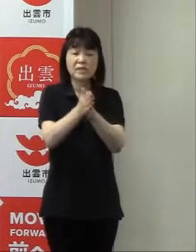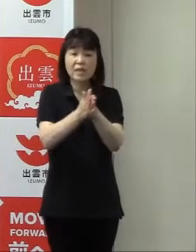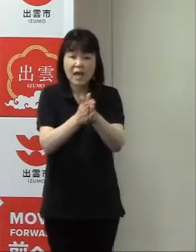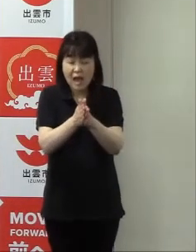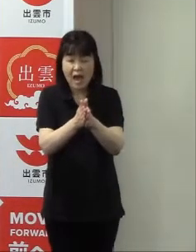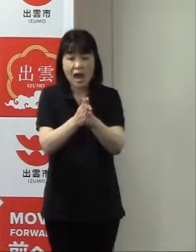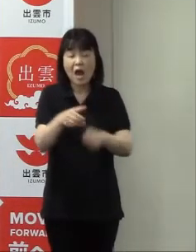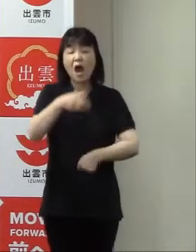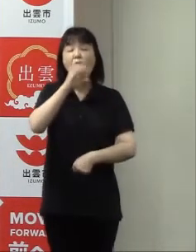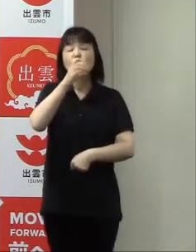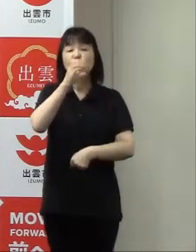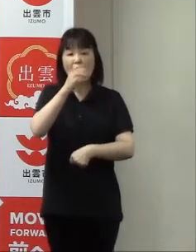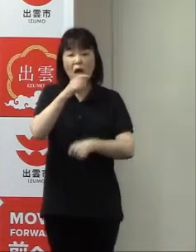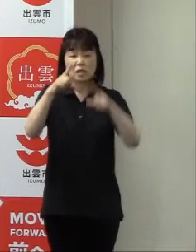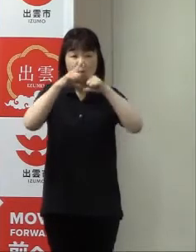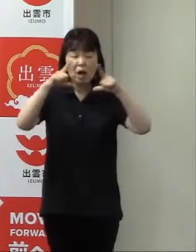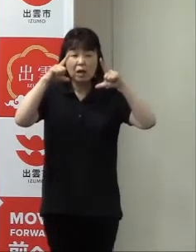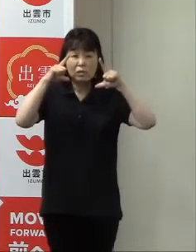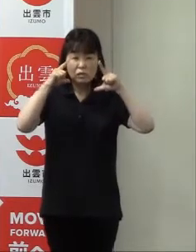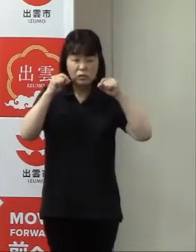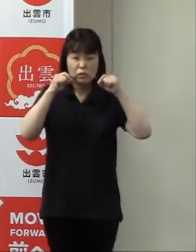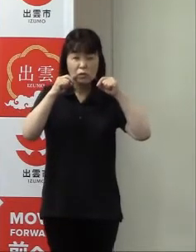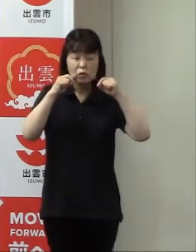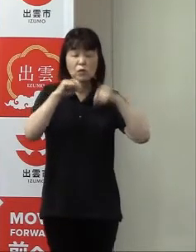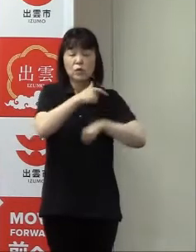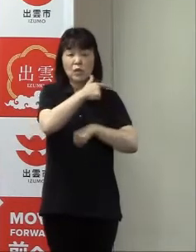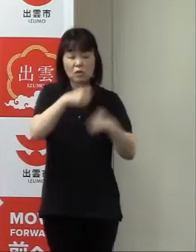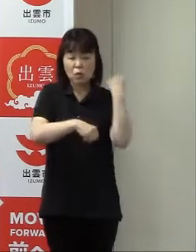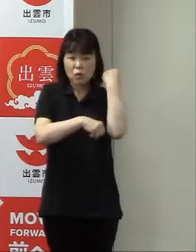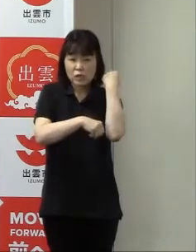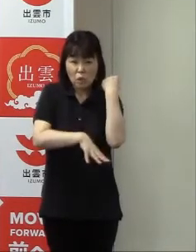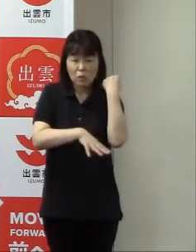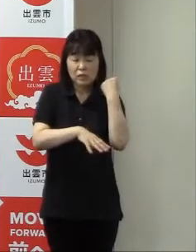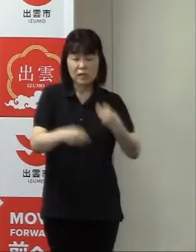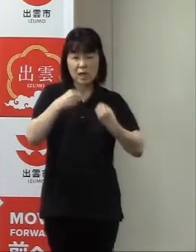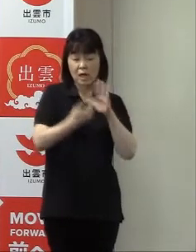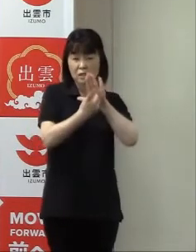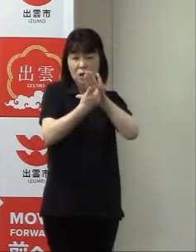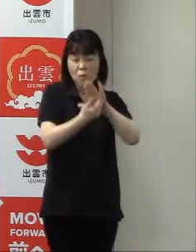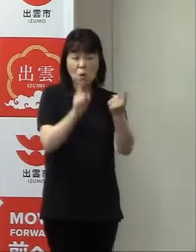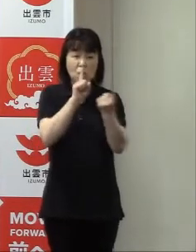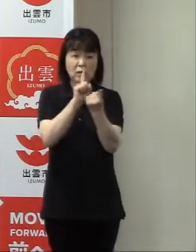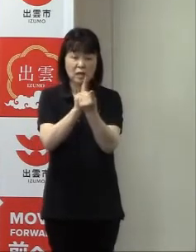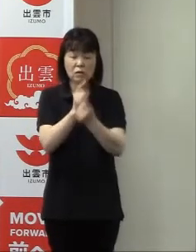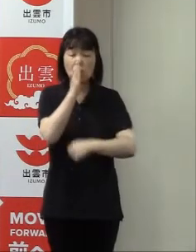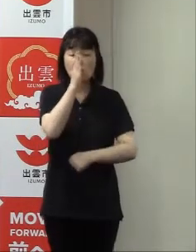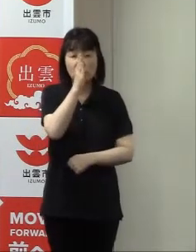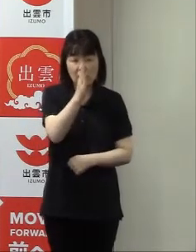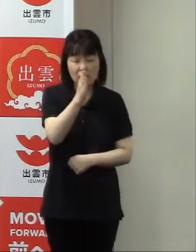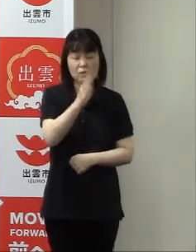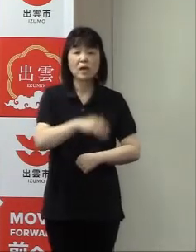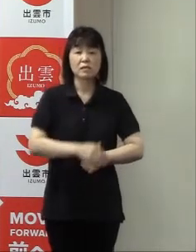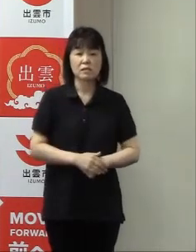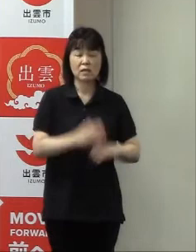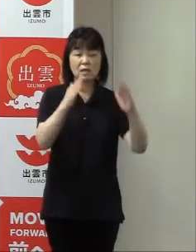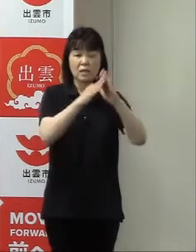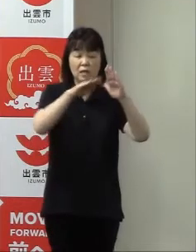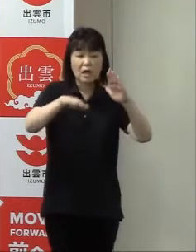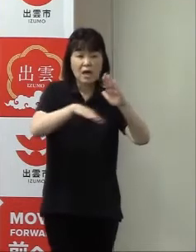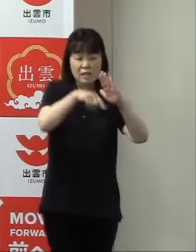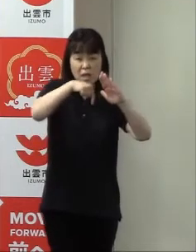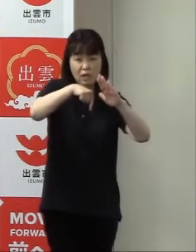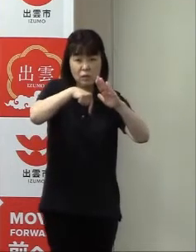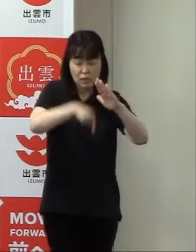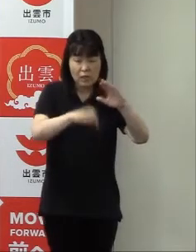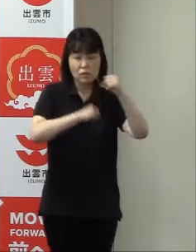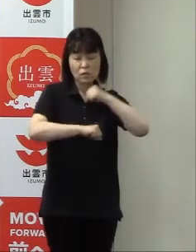の着用など基本的な感染防止対策の徹底をお願いをいたします。これは家庭内での取り組みが重要